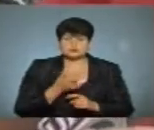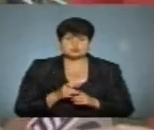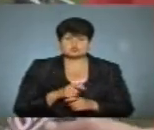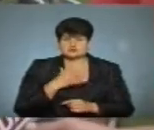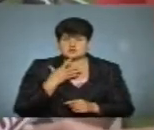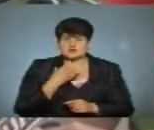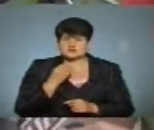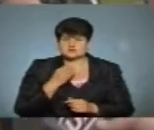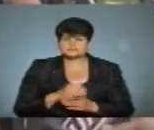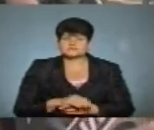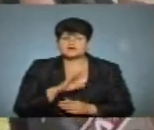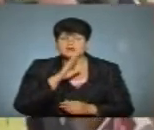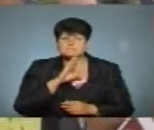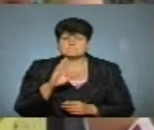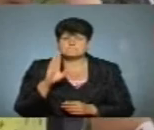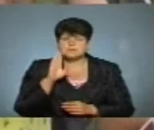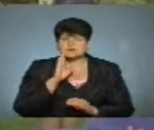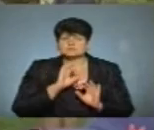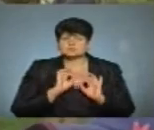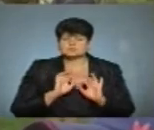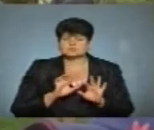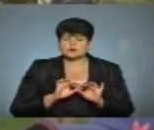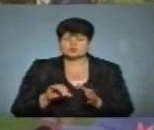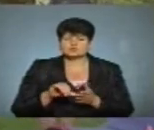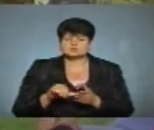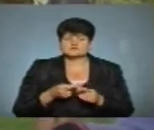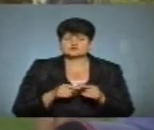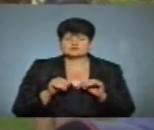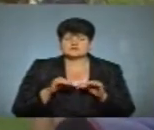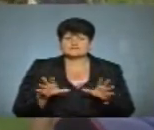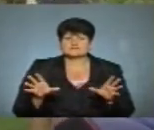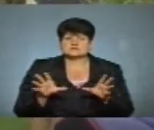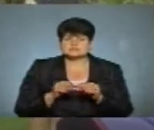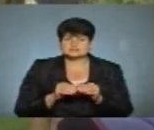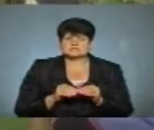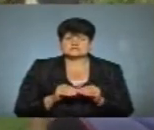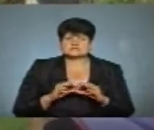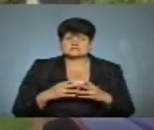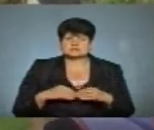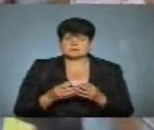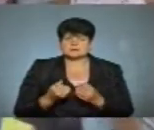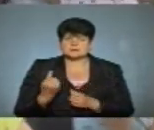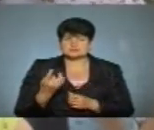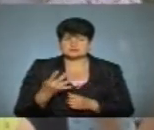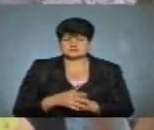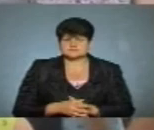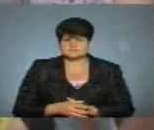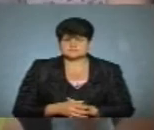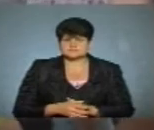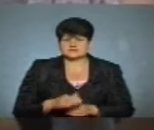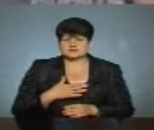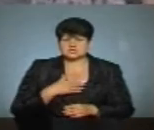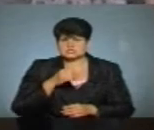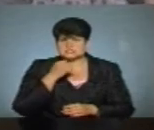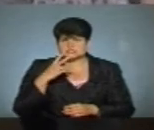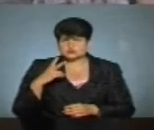гарно. Мати Андрія Марія Борозна розповідає, участь у такому заході всією сім'єю беруть вперше. Наша старша